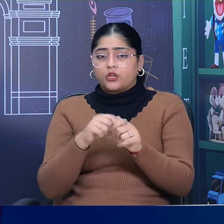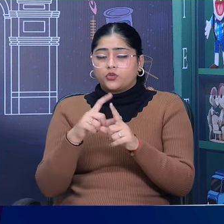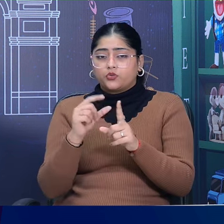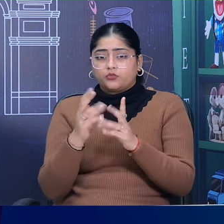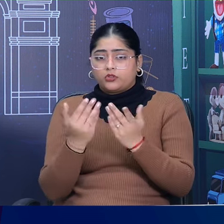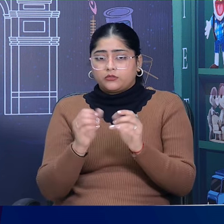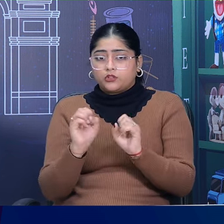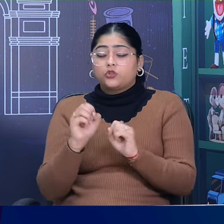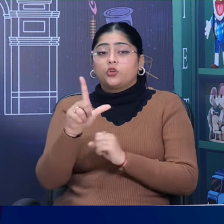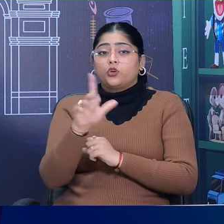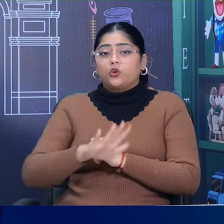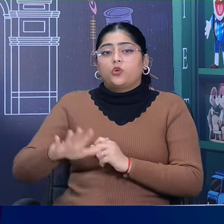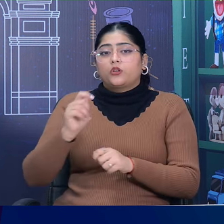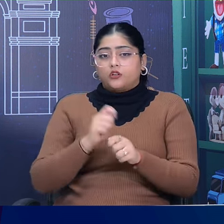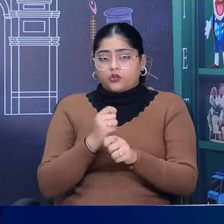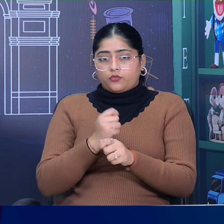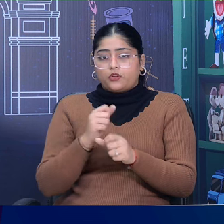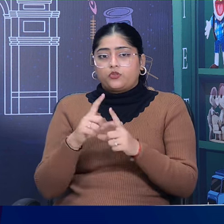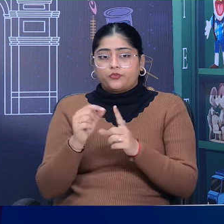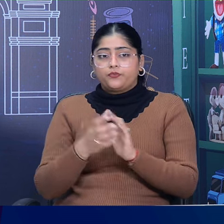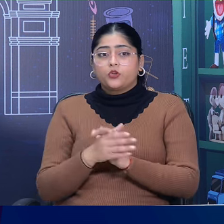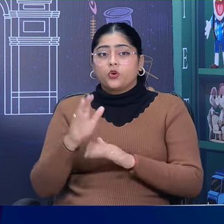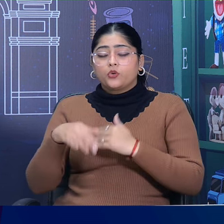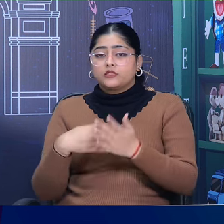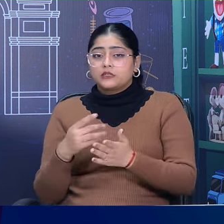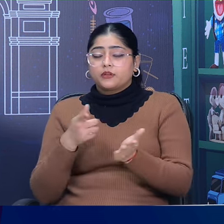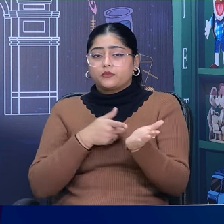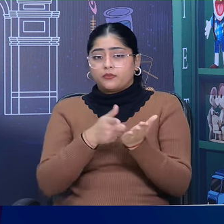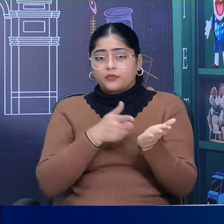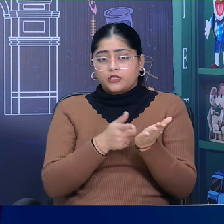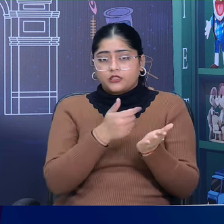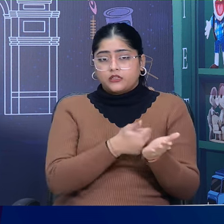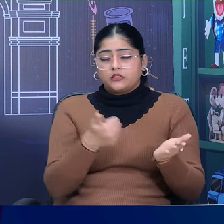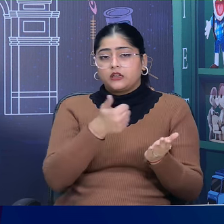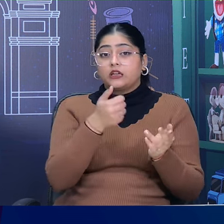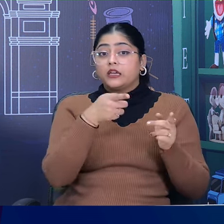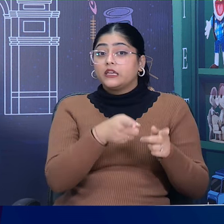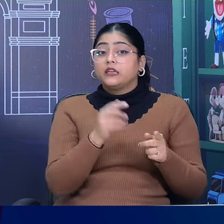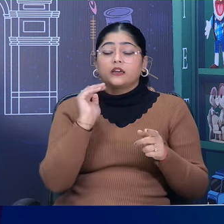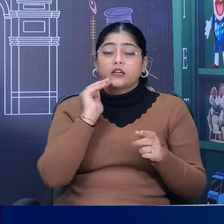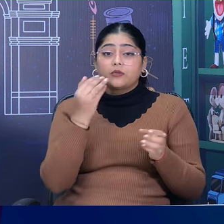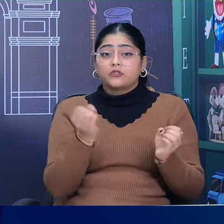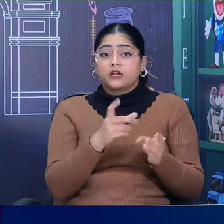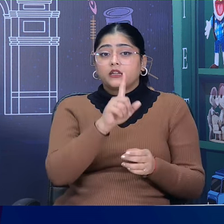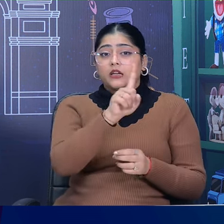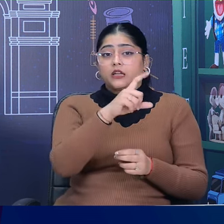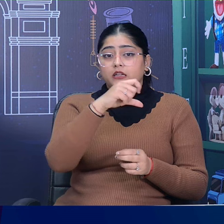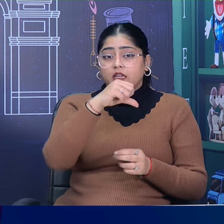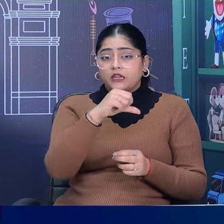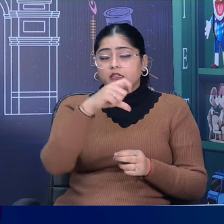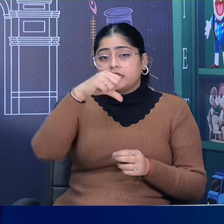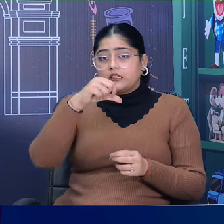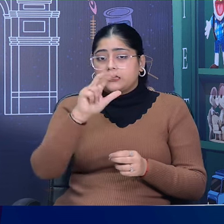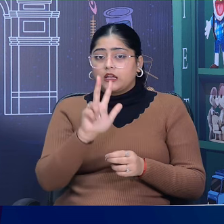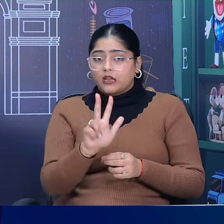में आता है पंचायती राज पंचायती राज 1998 में एस्टेब्लिश किया गया था क्योंकि तब हमको ये नीड लगी कि हम छोटे-छोटे गांव